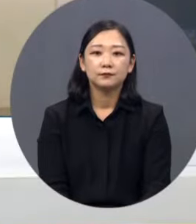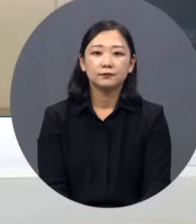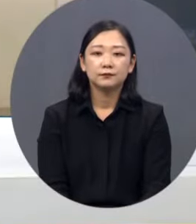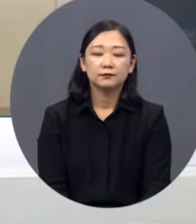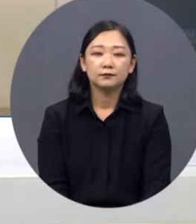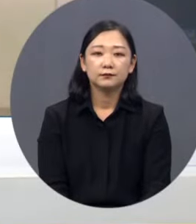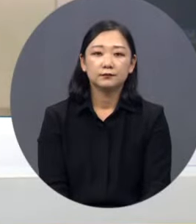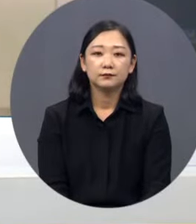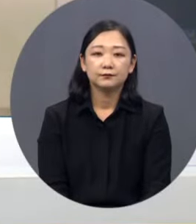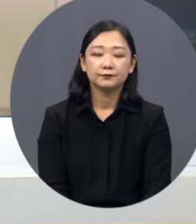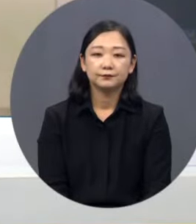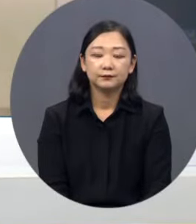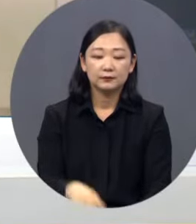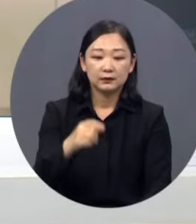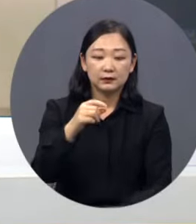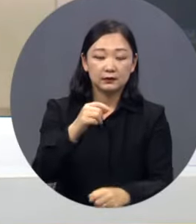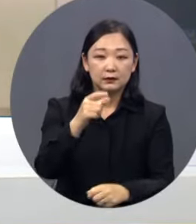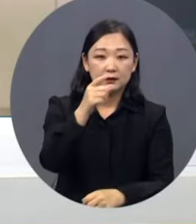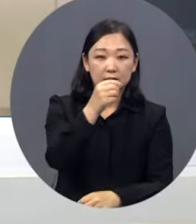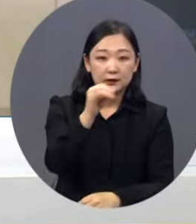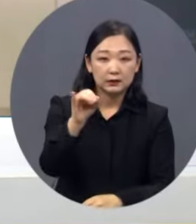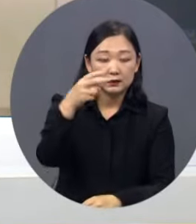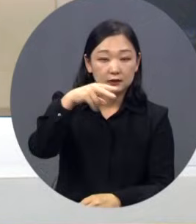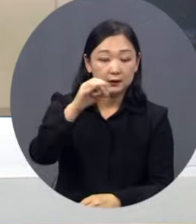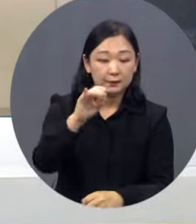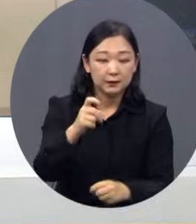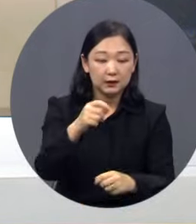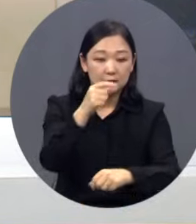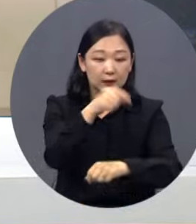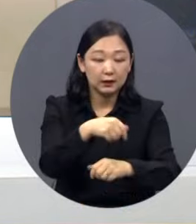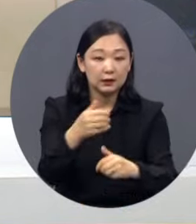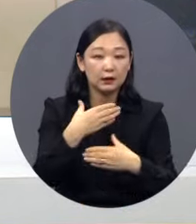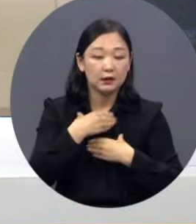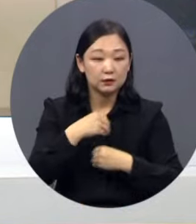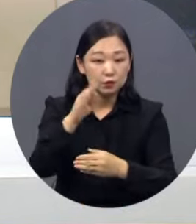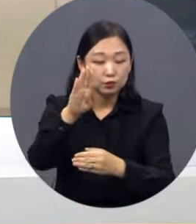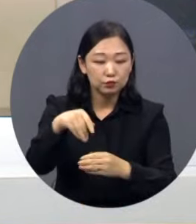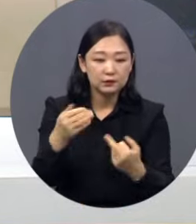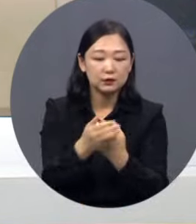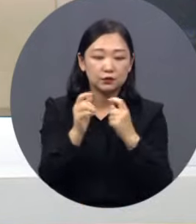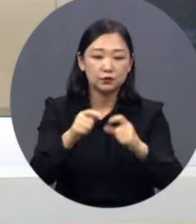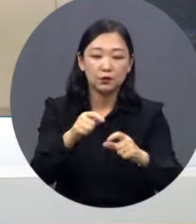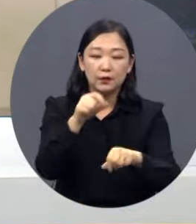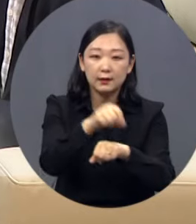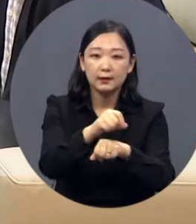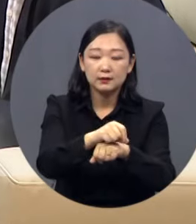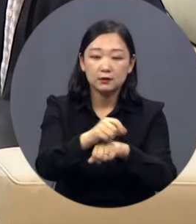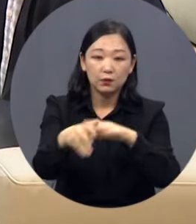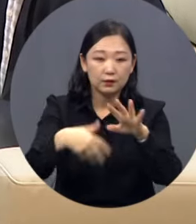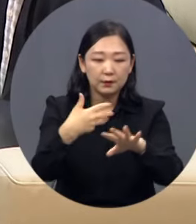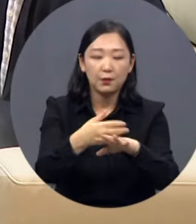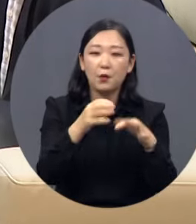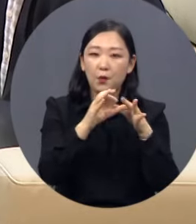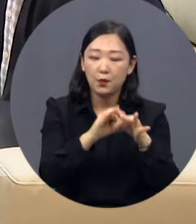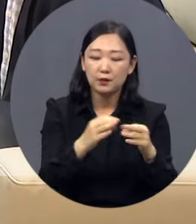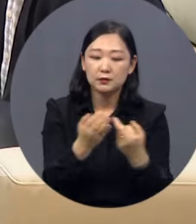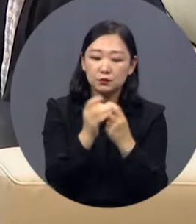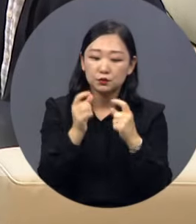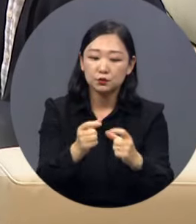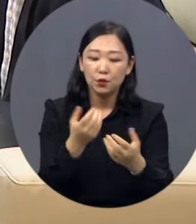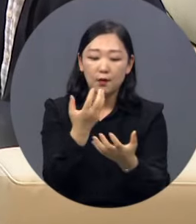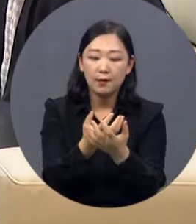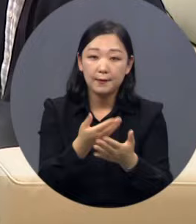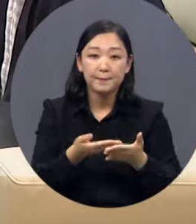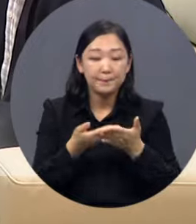설명했습니다 이상민 행정안정부 장관이 제주형 행정체제 개편과 관련해 제주도에서 마련된 안을 제출해주면 내부적으로